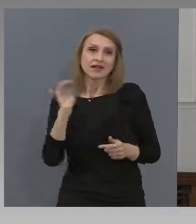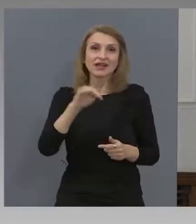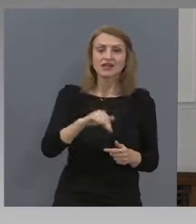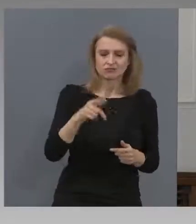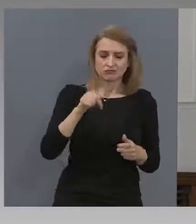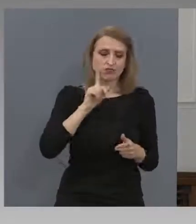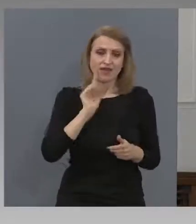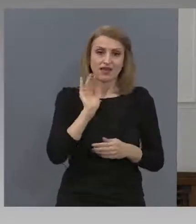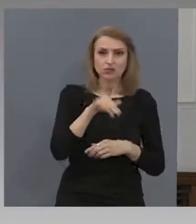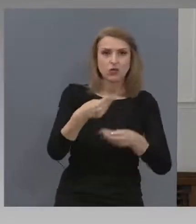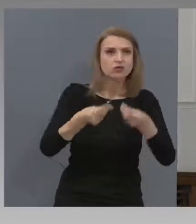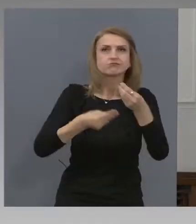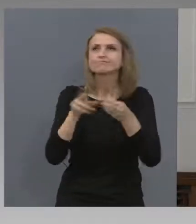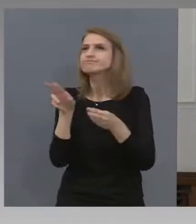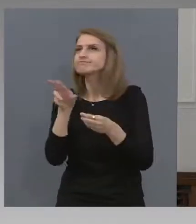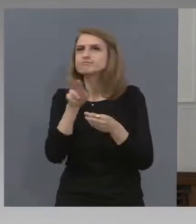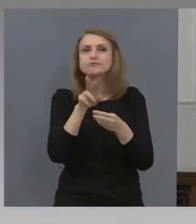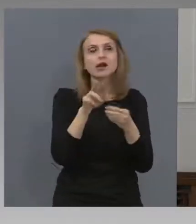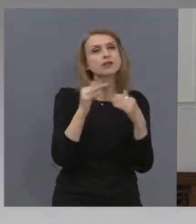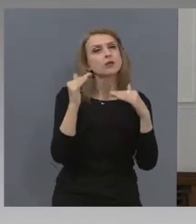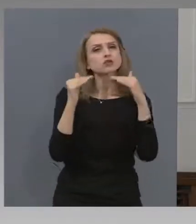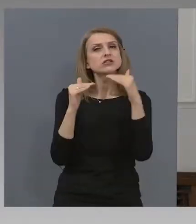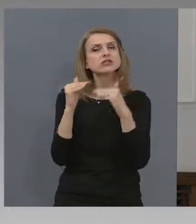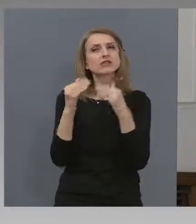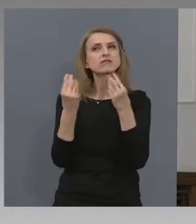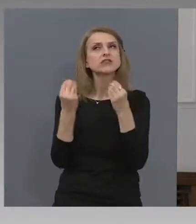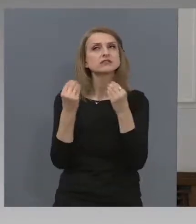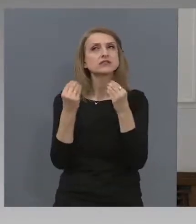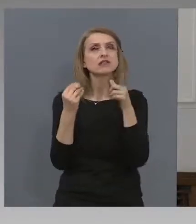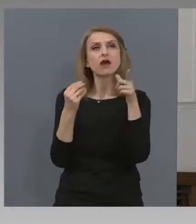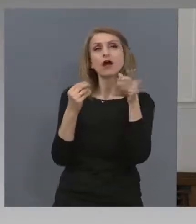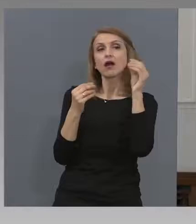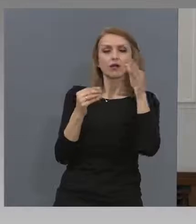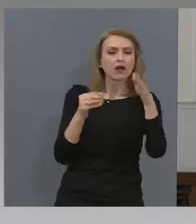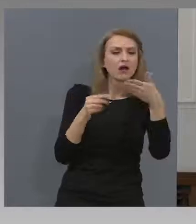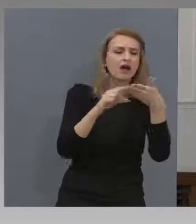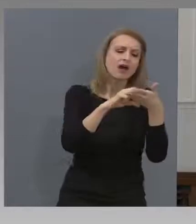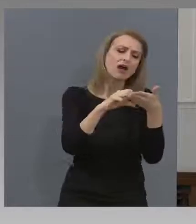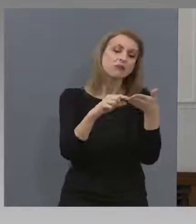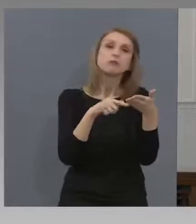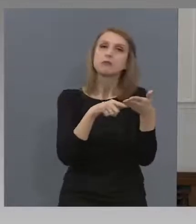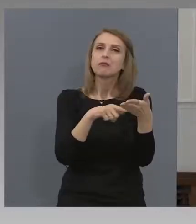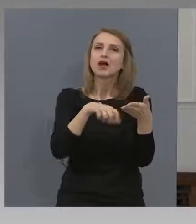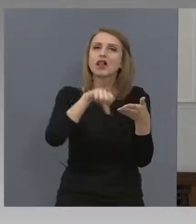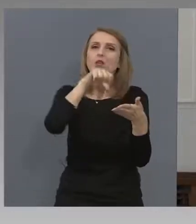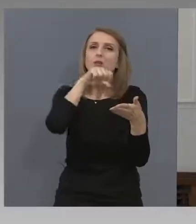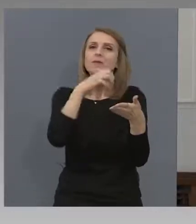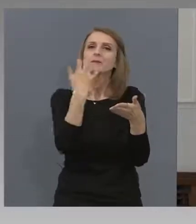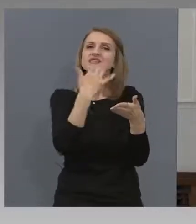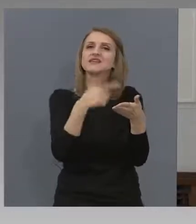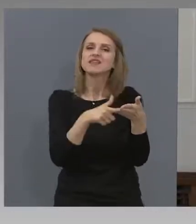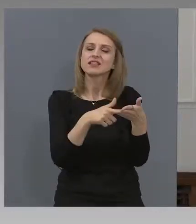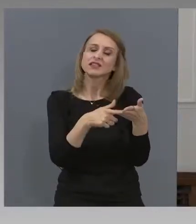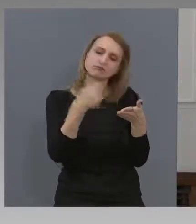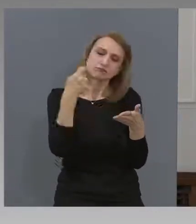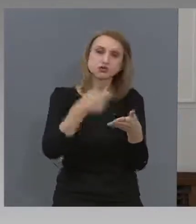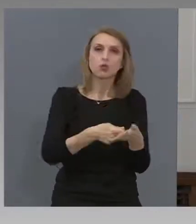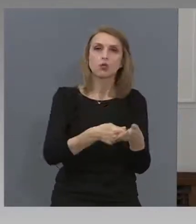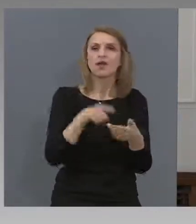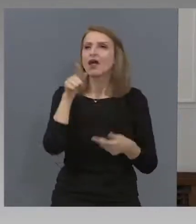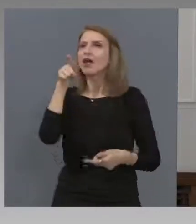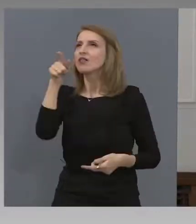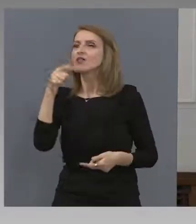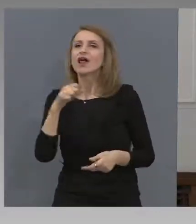рафта, а той да може да сравни и цената, да прочете етикета и да каже, да, това ми е любимата бисквита, това ми е любимото